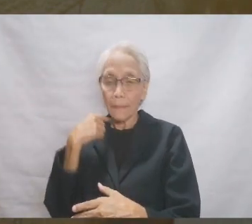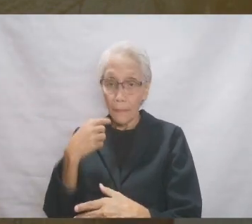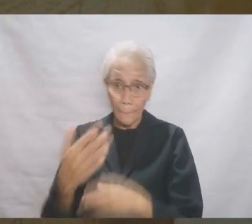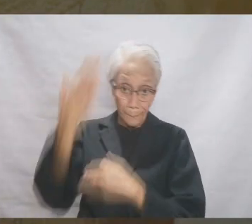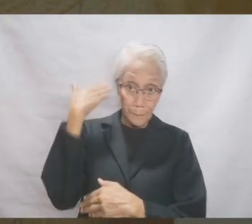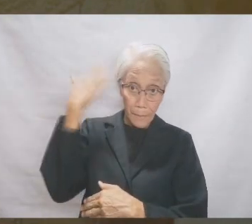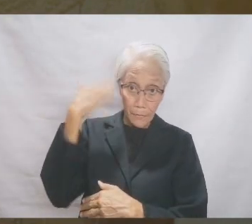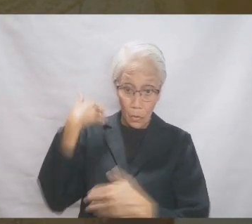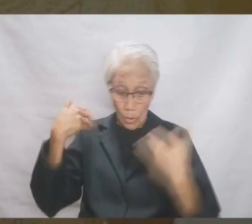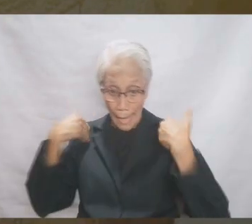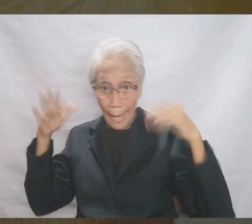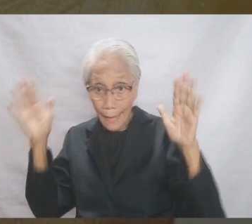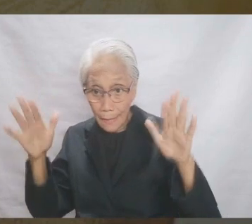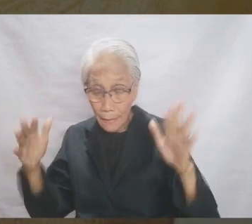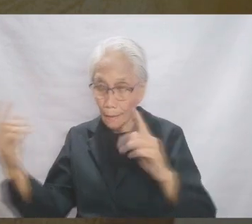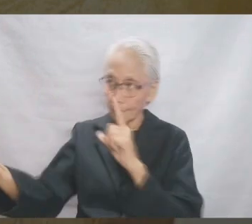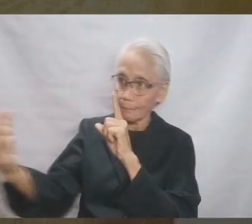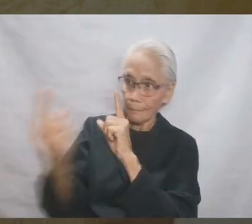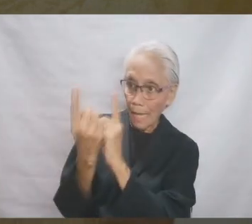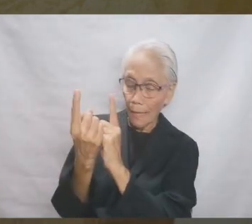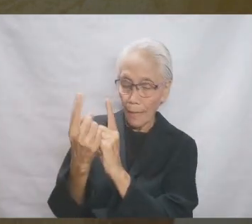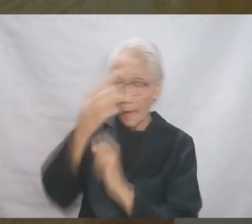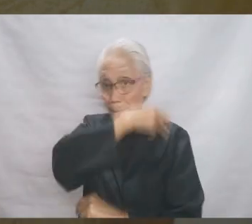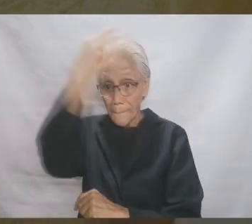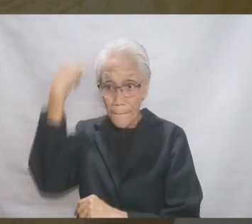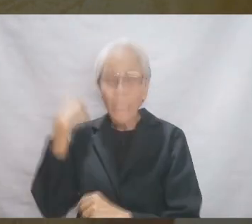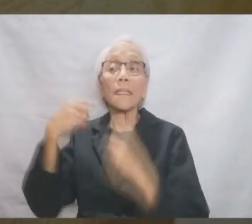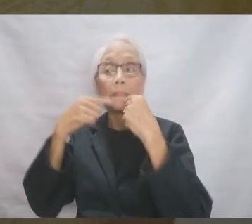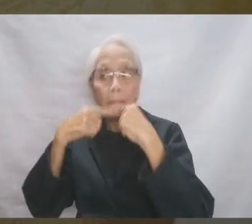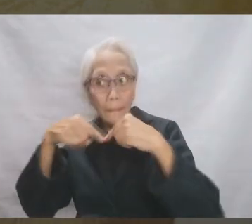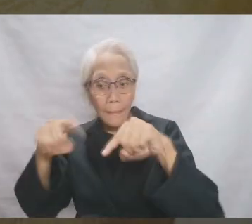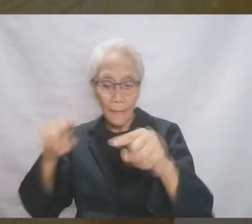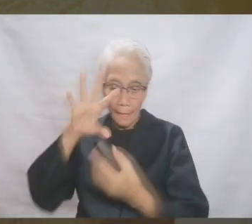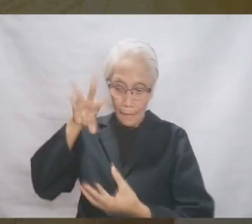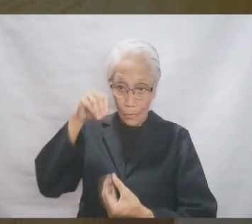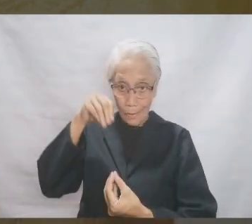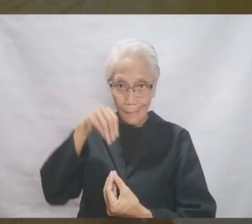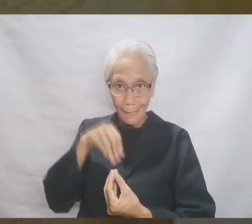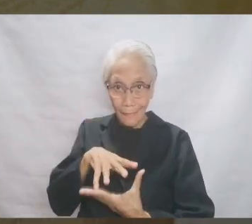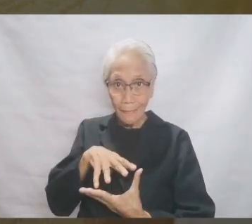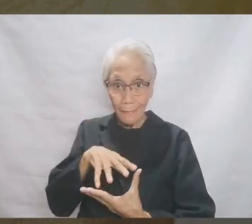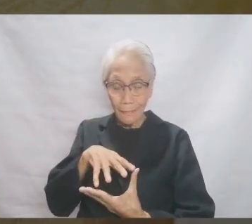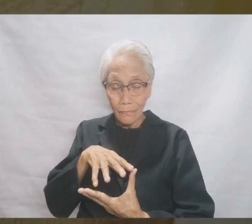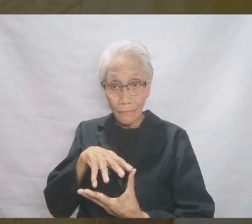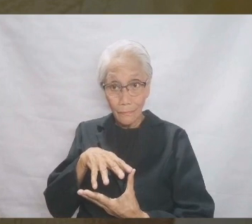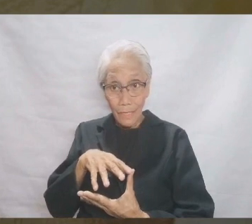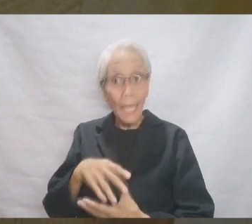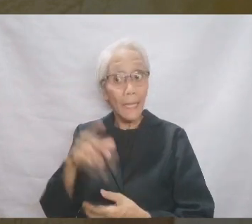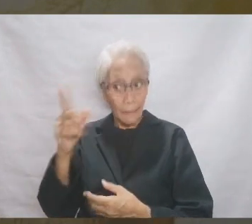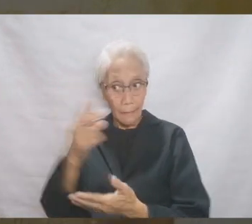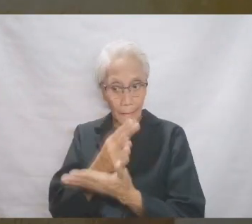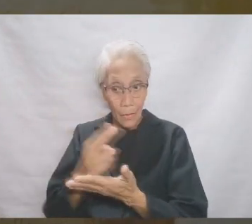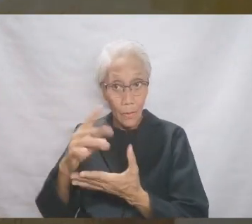ulo? Noong dumating ang angel kay Mama Mary para ibalita ang katotohanan ng siya ay ang